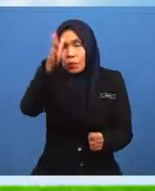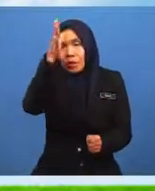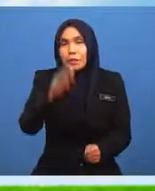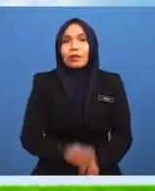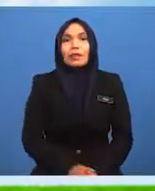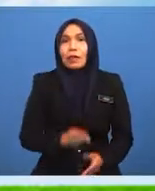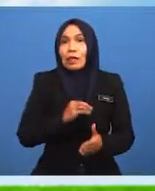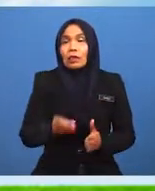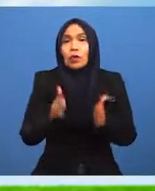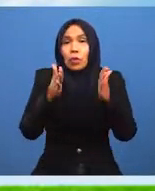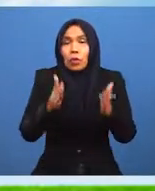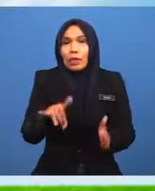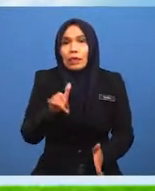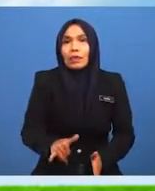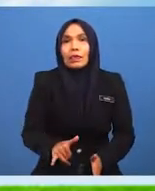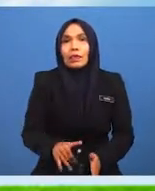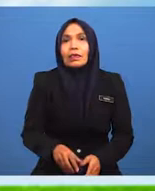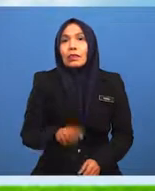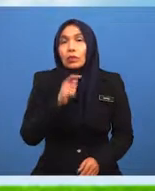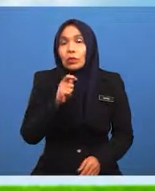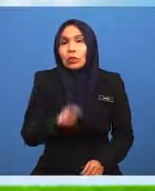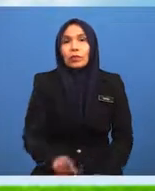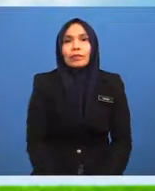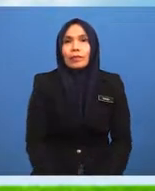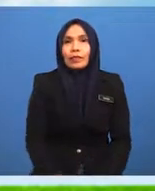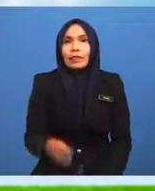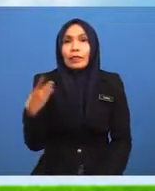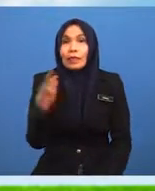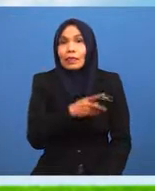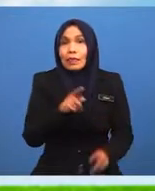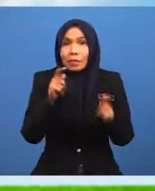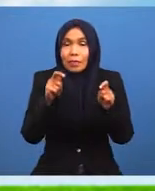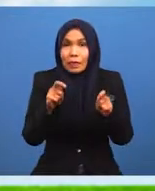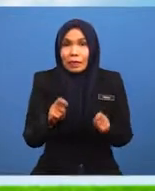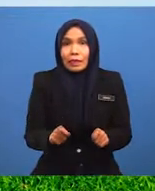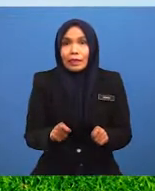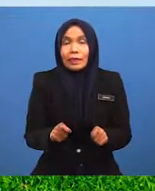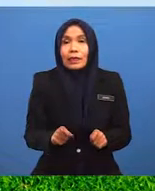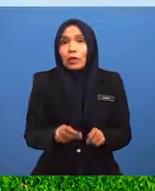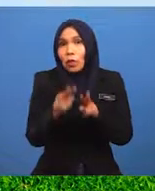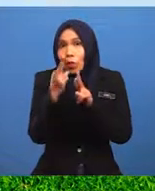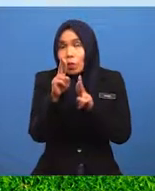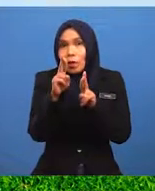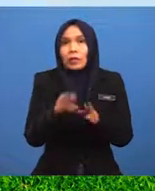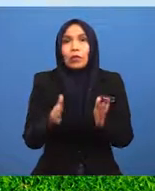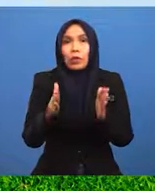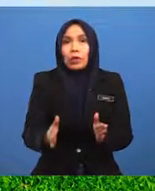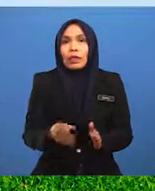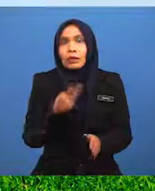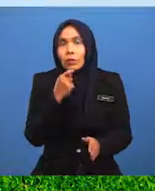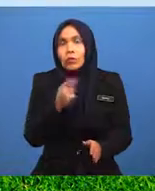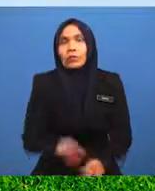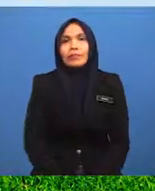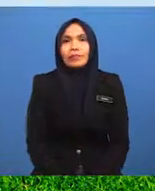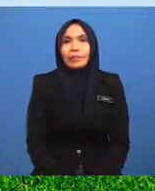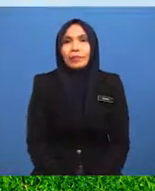tua daripada kita, kita patut menjaga tingkah laku. Baik, daripada